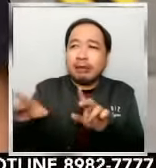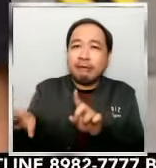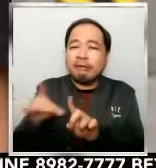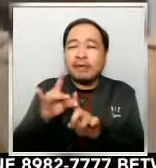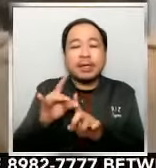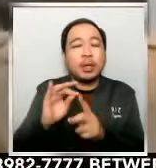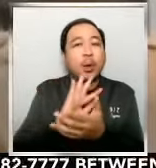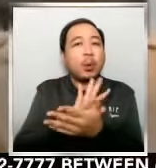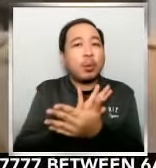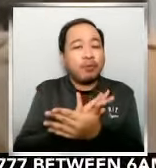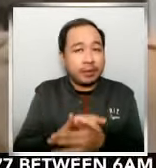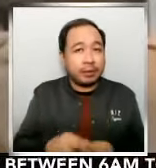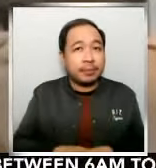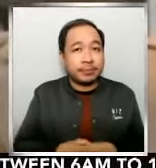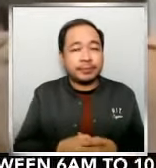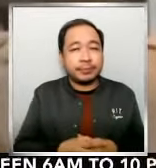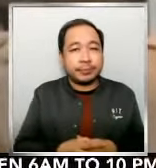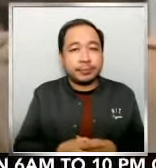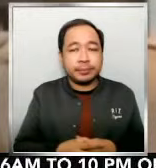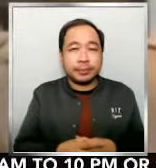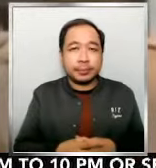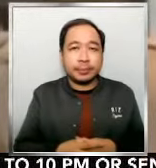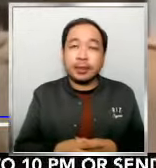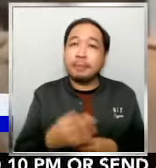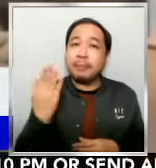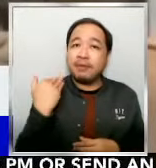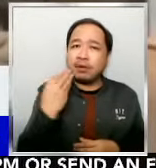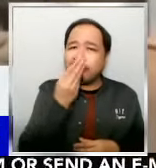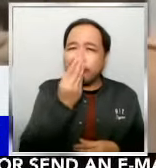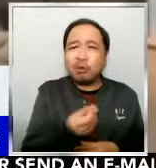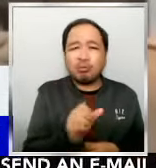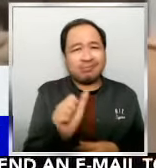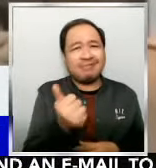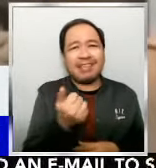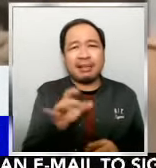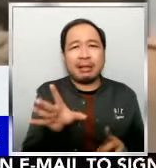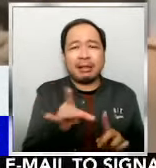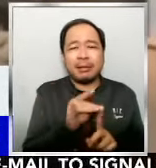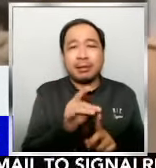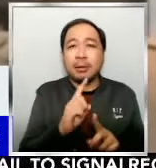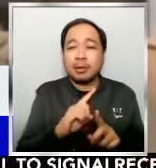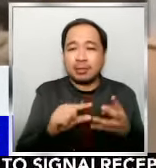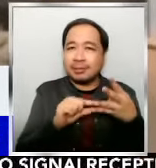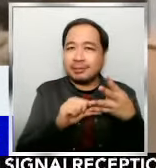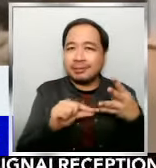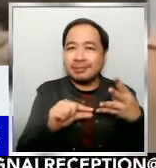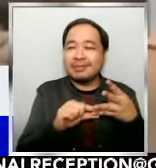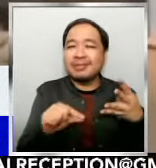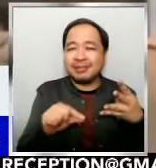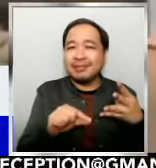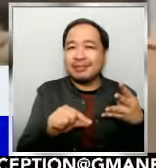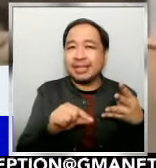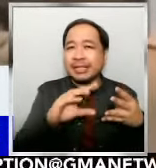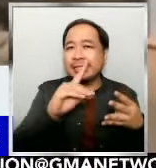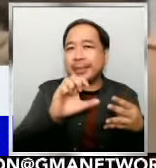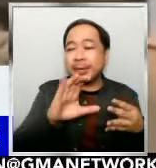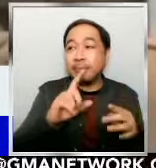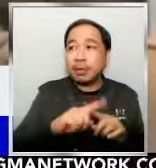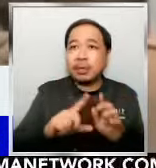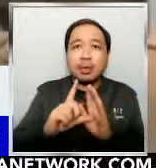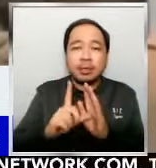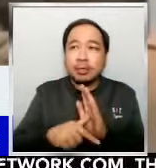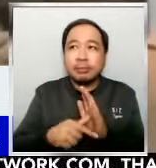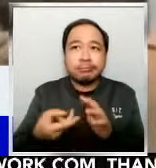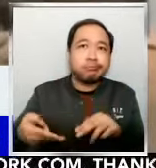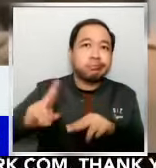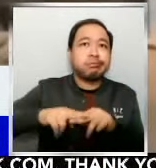COVID-19. Initially, less than 10. Mga last week ng December 10. Tapos biglang naging 100 and then